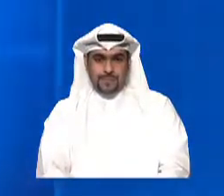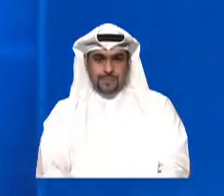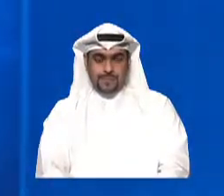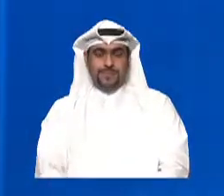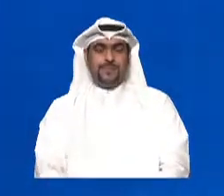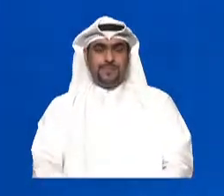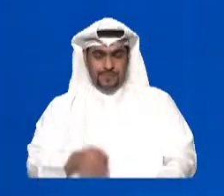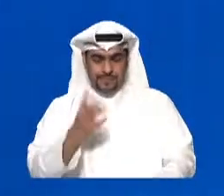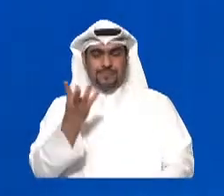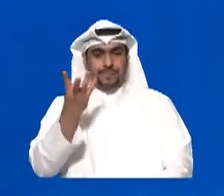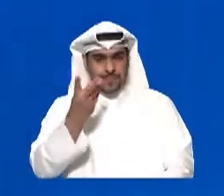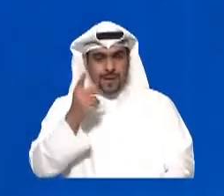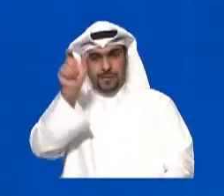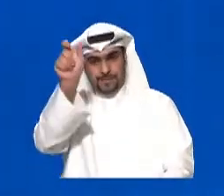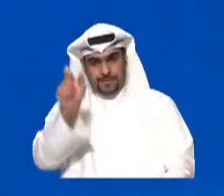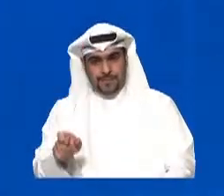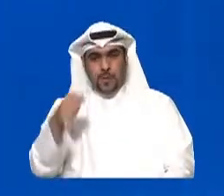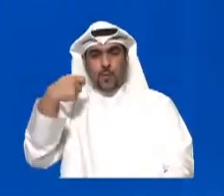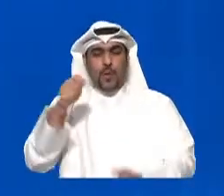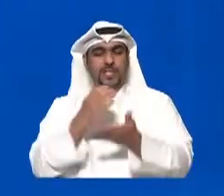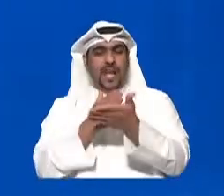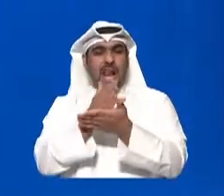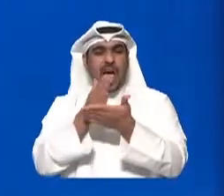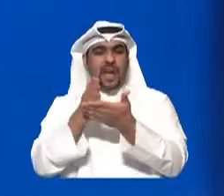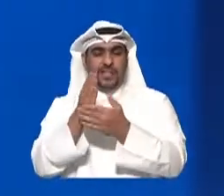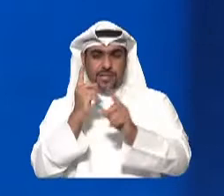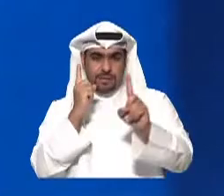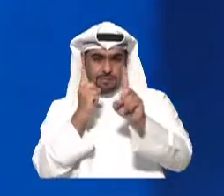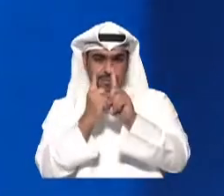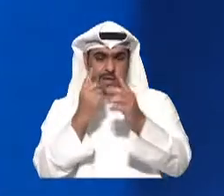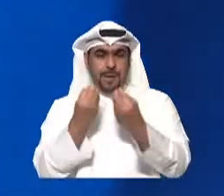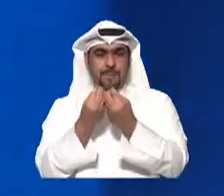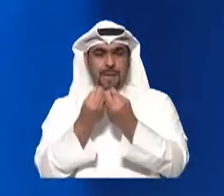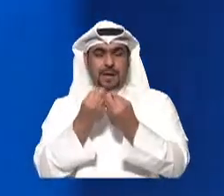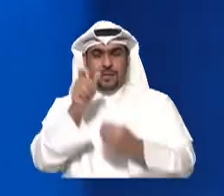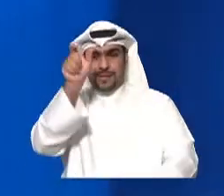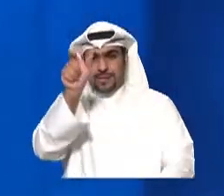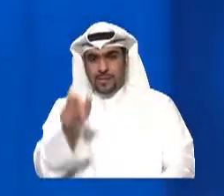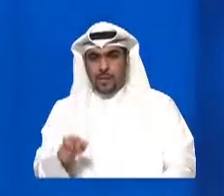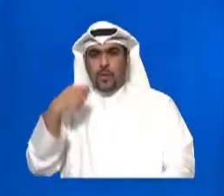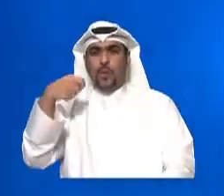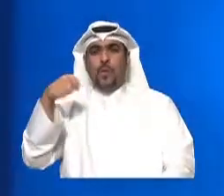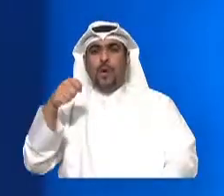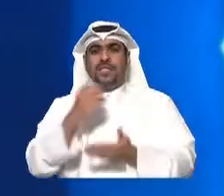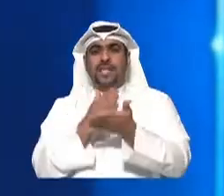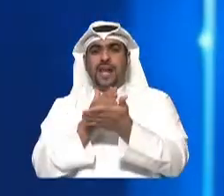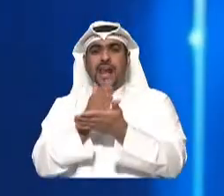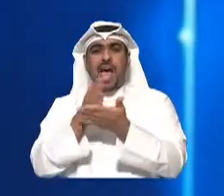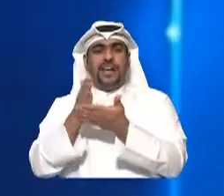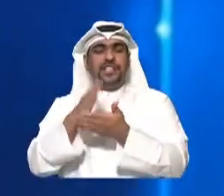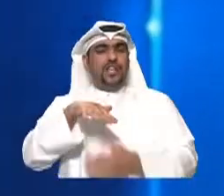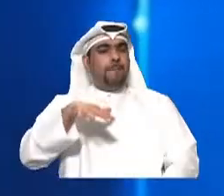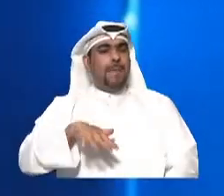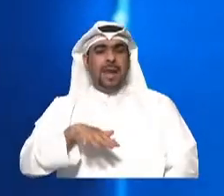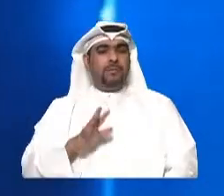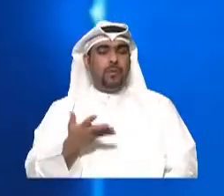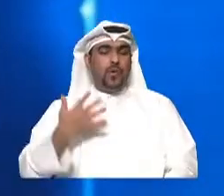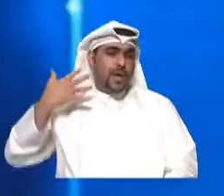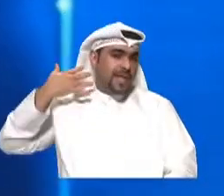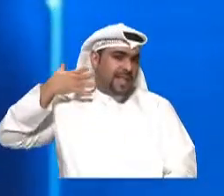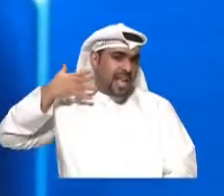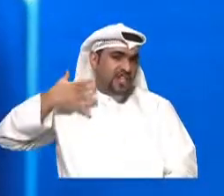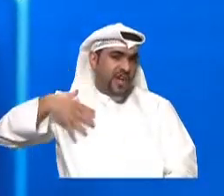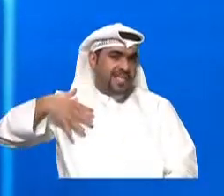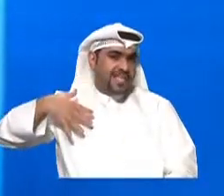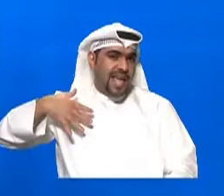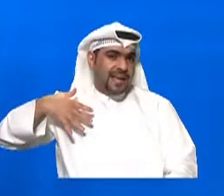والتقى وزير الخارجية مع وزير خارجية جمهورية طاجكستان الصديقة سراج الدين مهر الدين على هامش أعمال المؤتمر